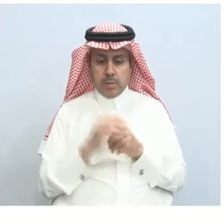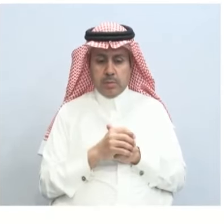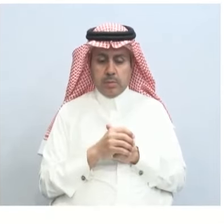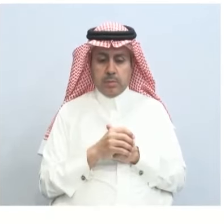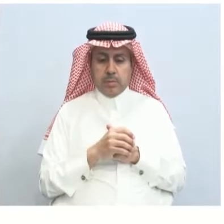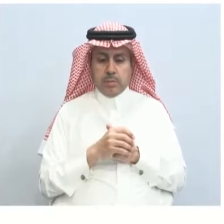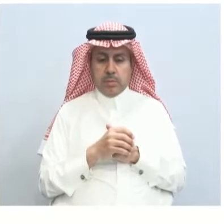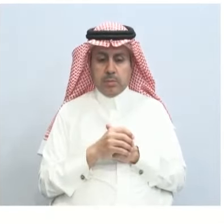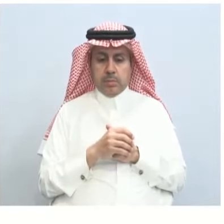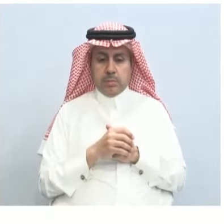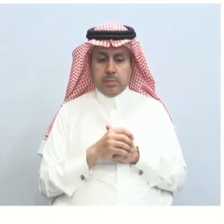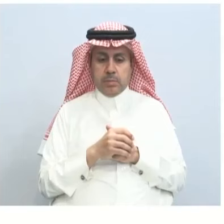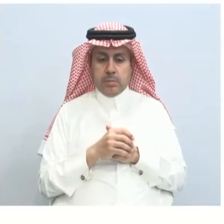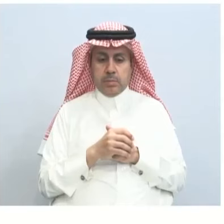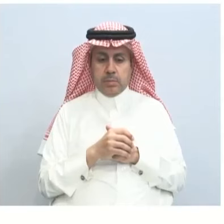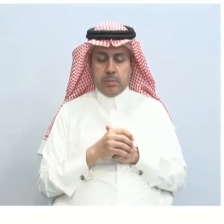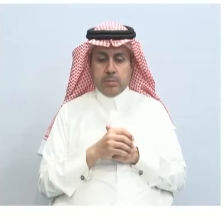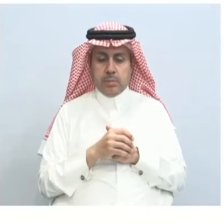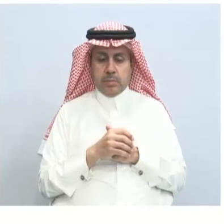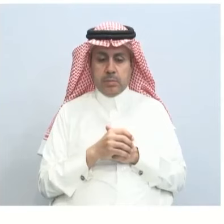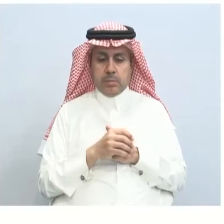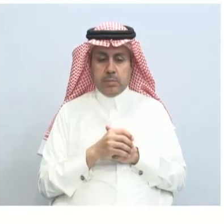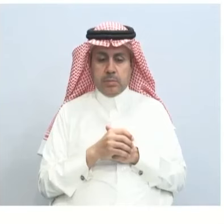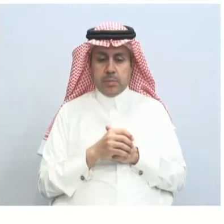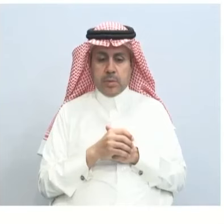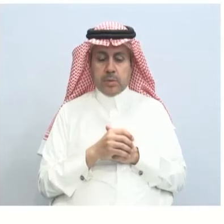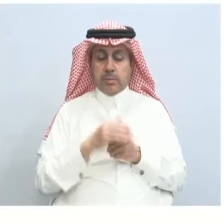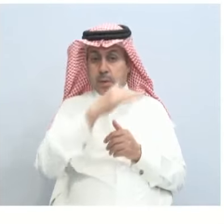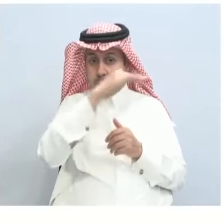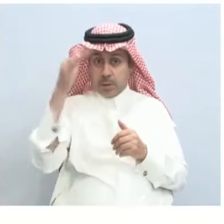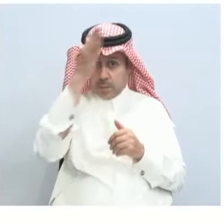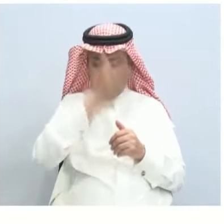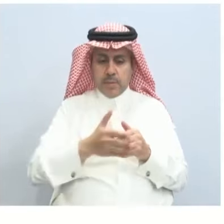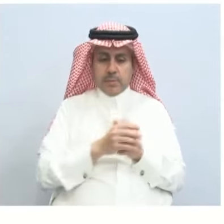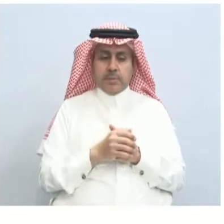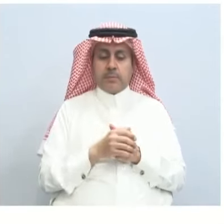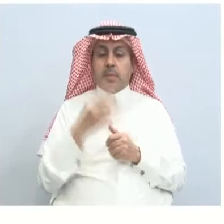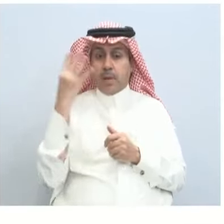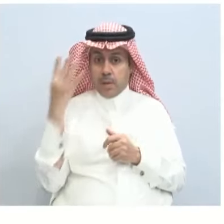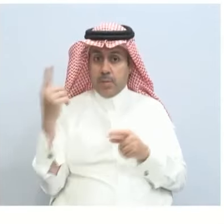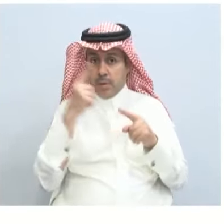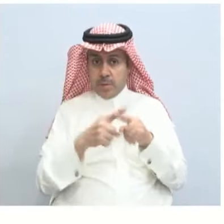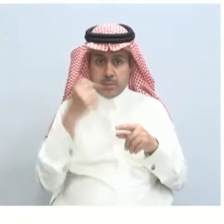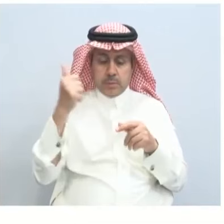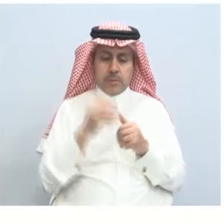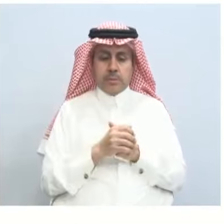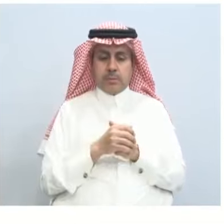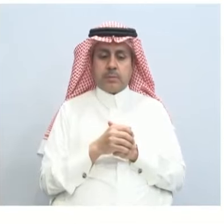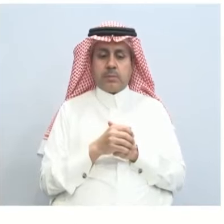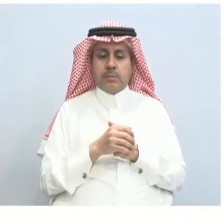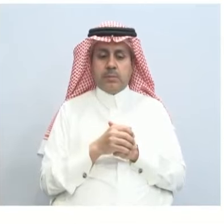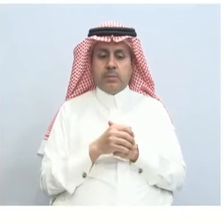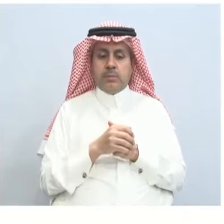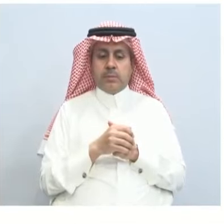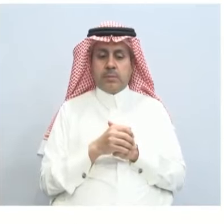نبدا نشوف عناصر الاي بعد ما نشطب صف الاي وعمودها يبقالي 4 في 6 و8 في سالب واح وبالتالي